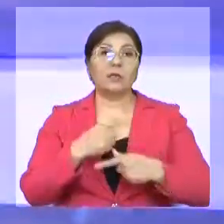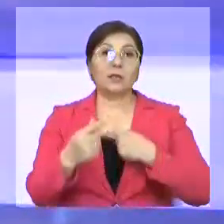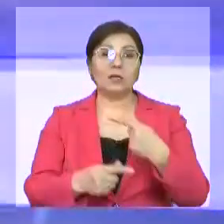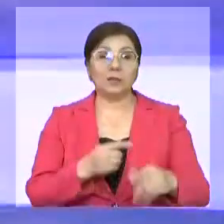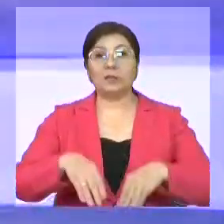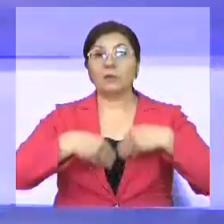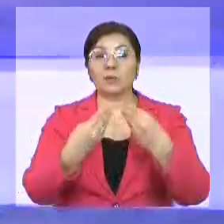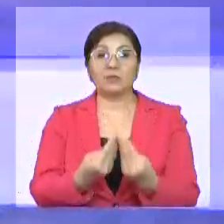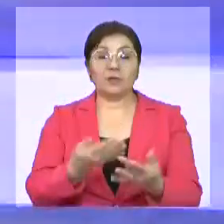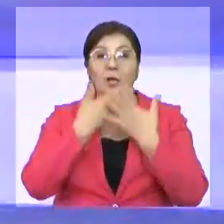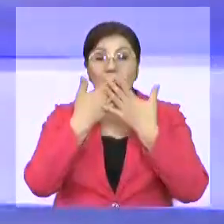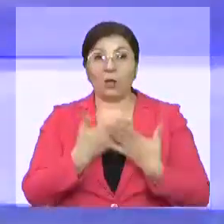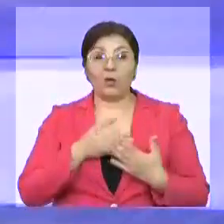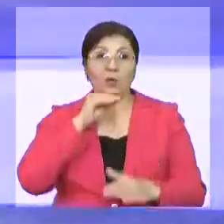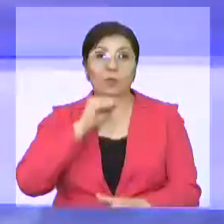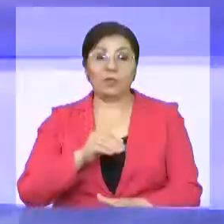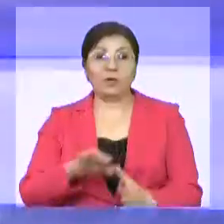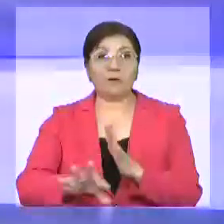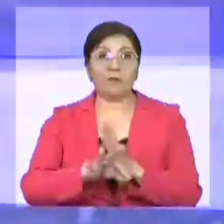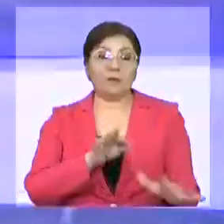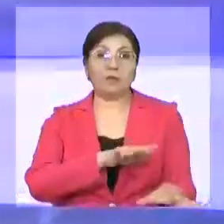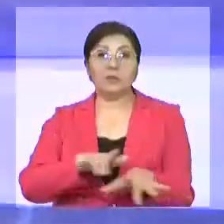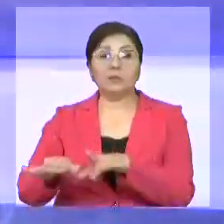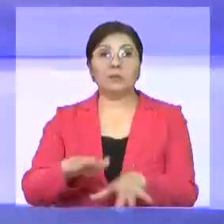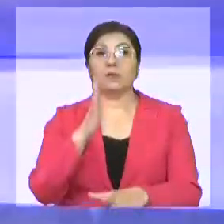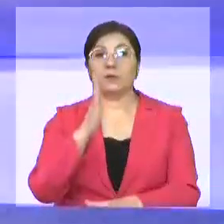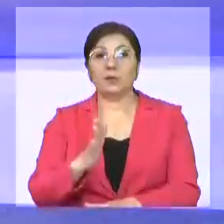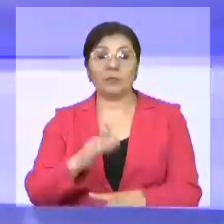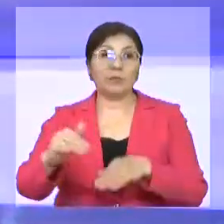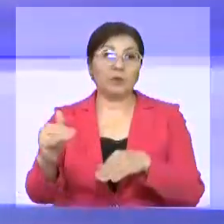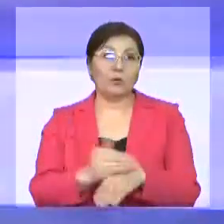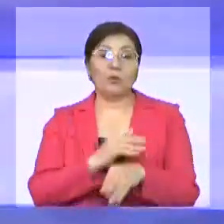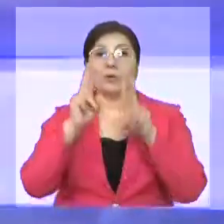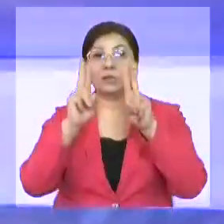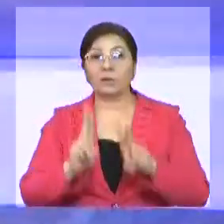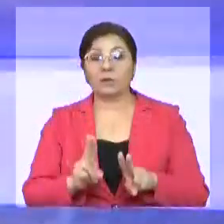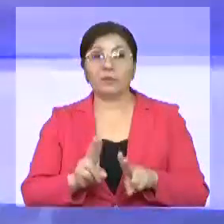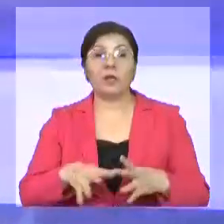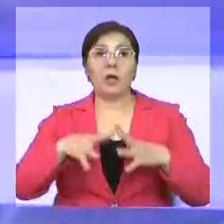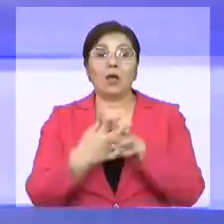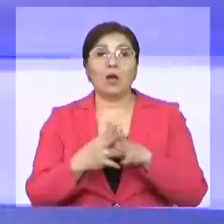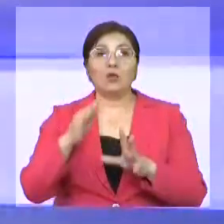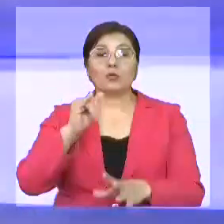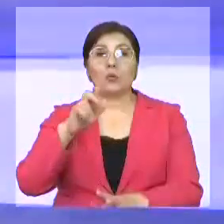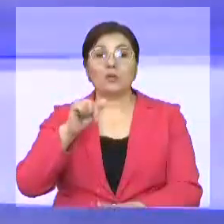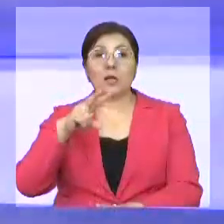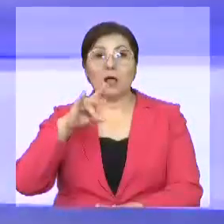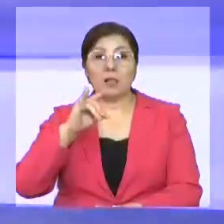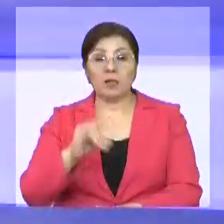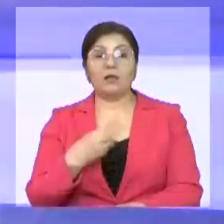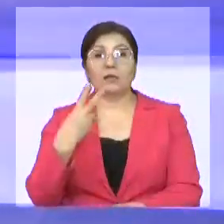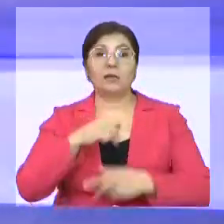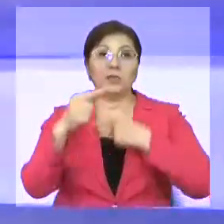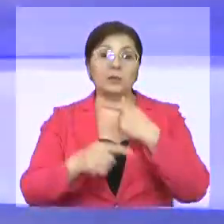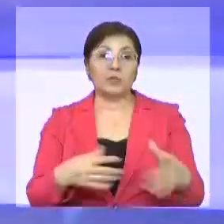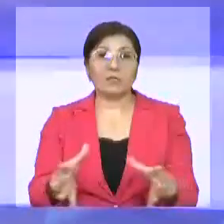поколение передается любовь к профессии, то выбранная деятельность становится доброй традицией. В селе Жосалы Каргалинского района уже третье поколение